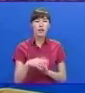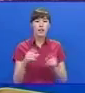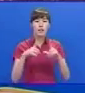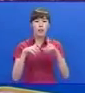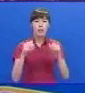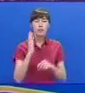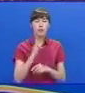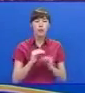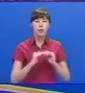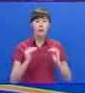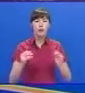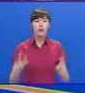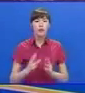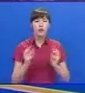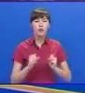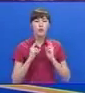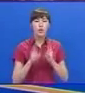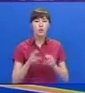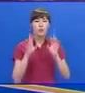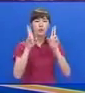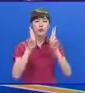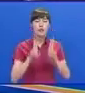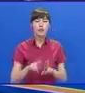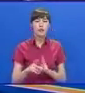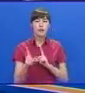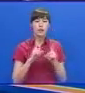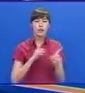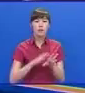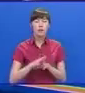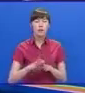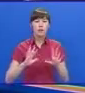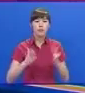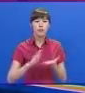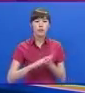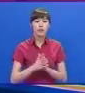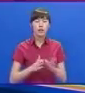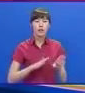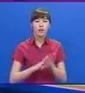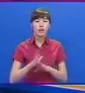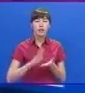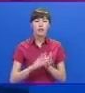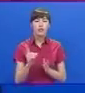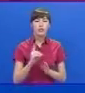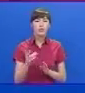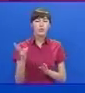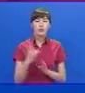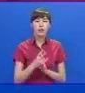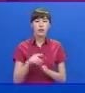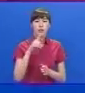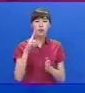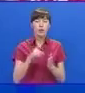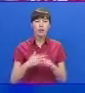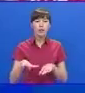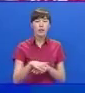болып, оқушыларға өрт қауіпсіздік ережелеріне орай жиын өткізді. Төтенше жағдай орын алған жағдайда не істеу керек? Осы сұрақтардың